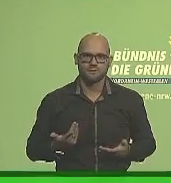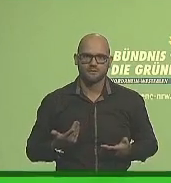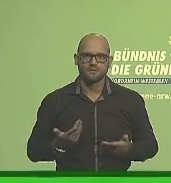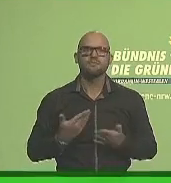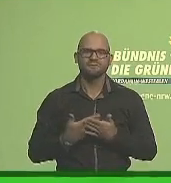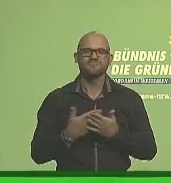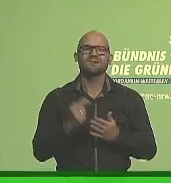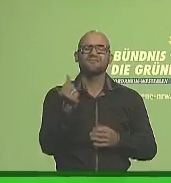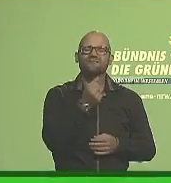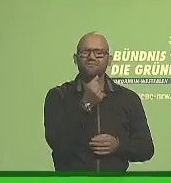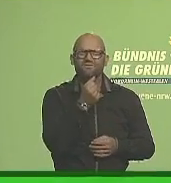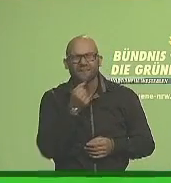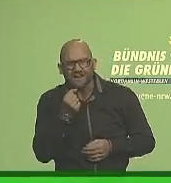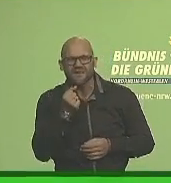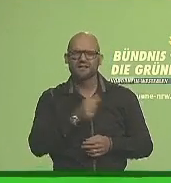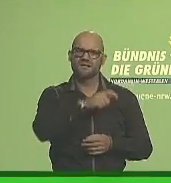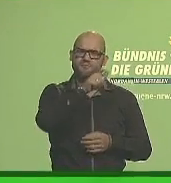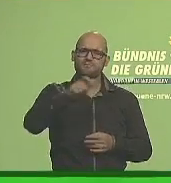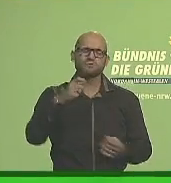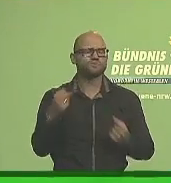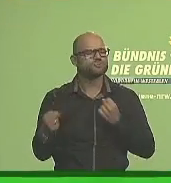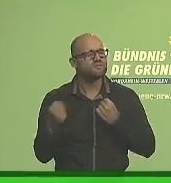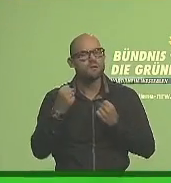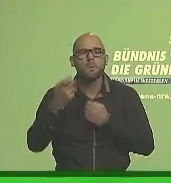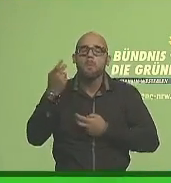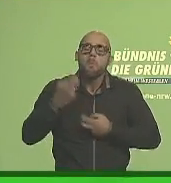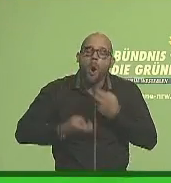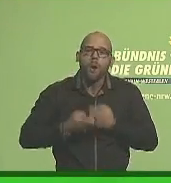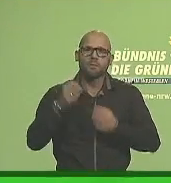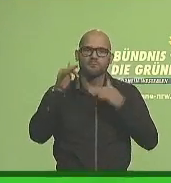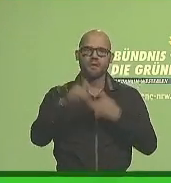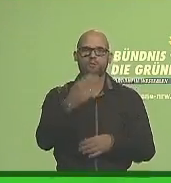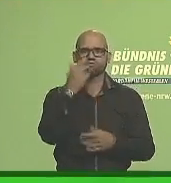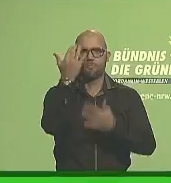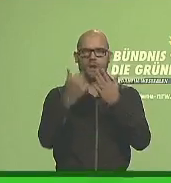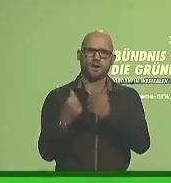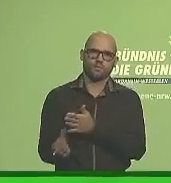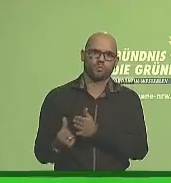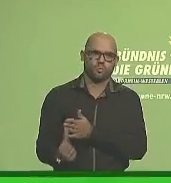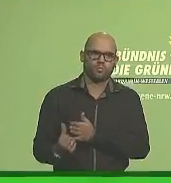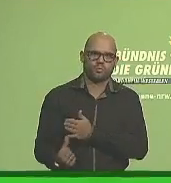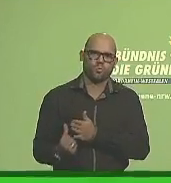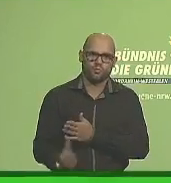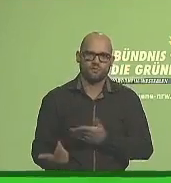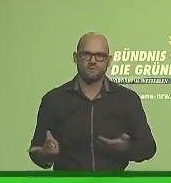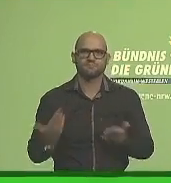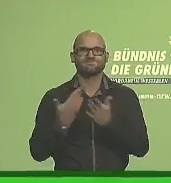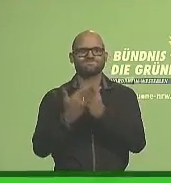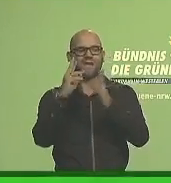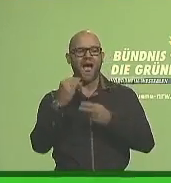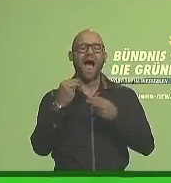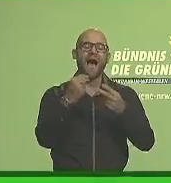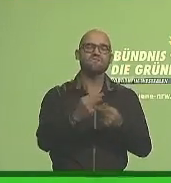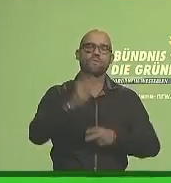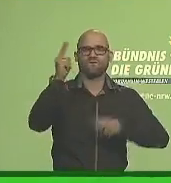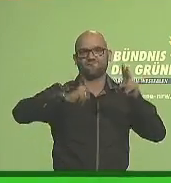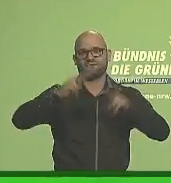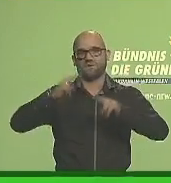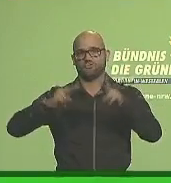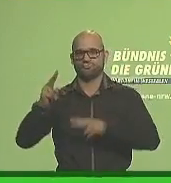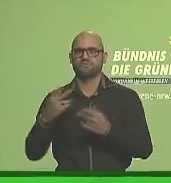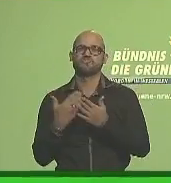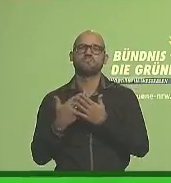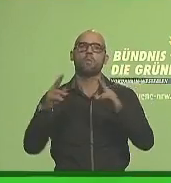es schwierig, die Stromrechnung zu bezahlen. Und jetzt gibt es verschiedene Antworten darauf. Der Bundesumweltminister